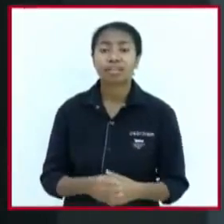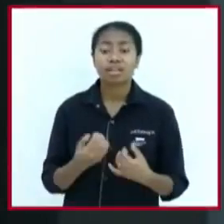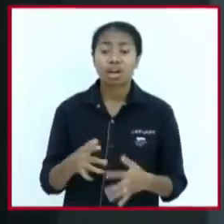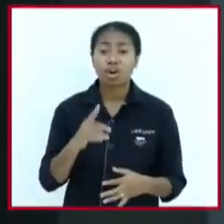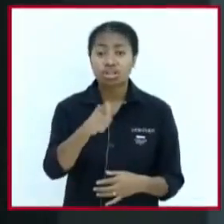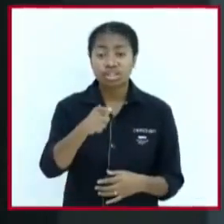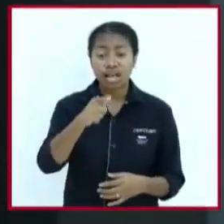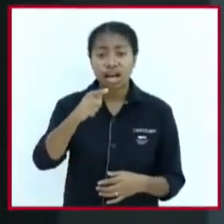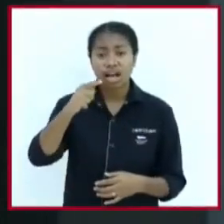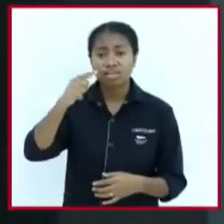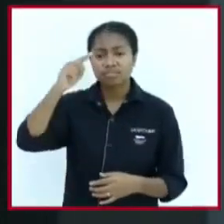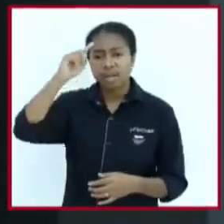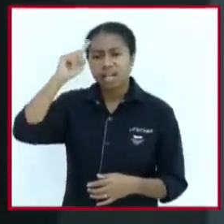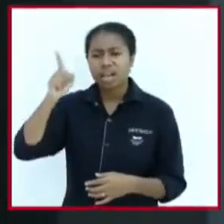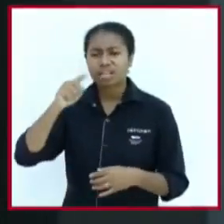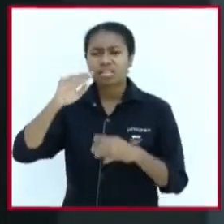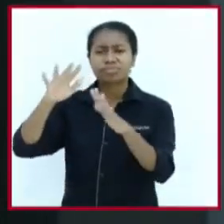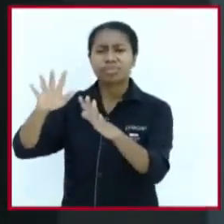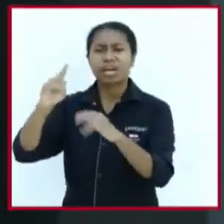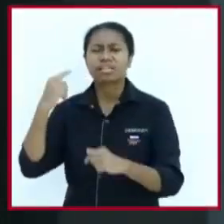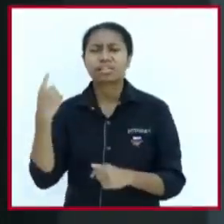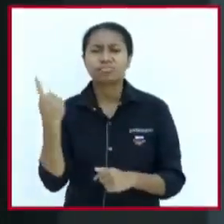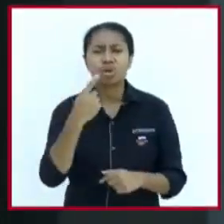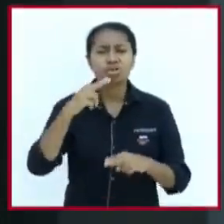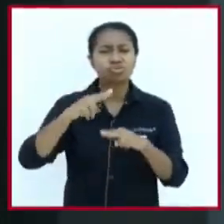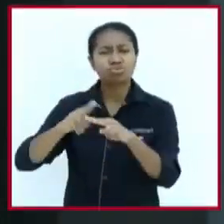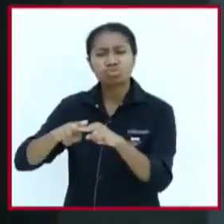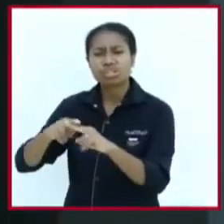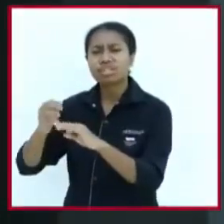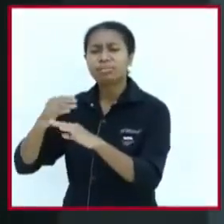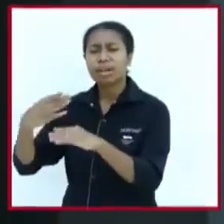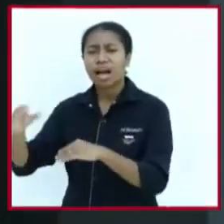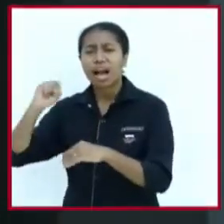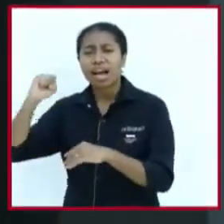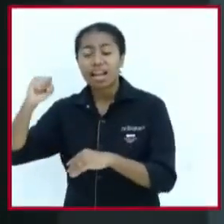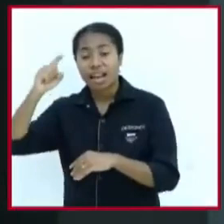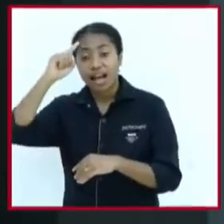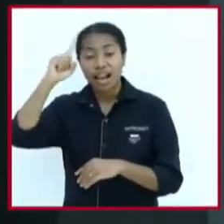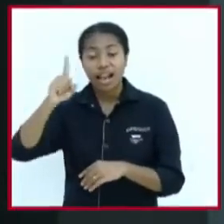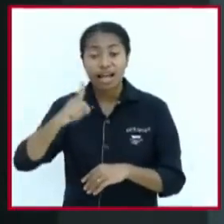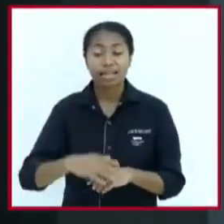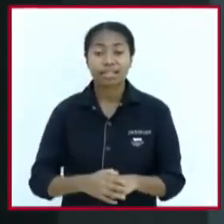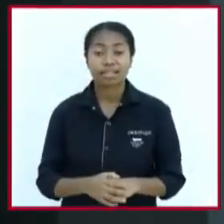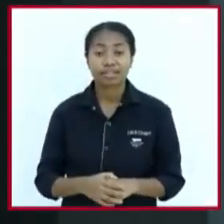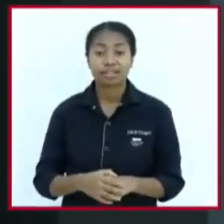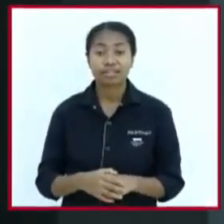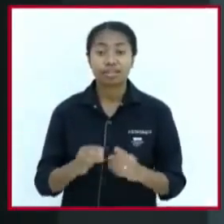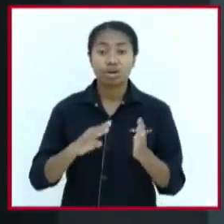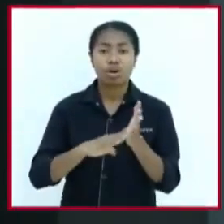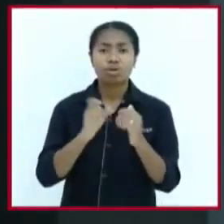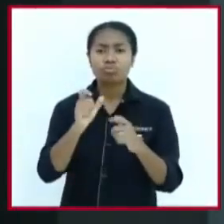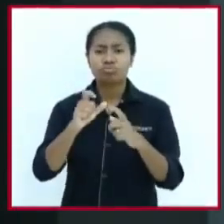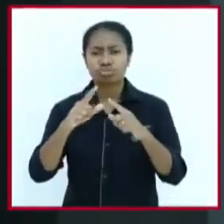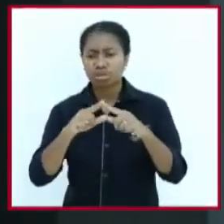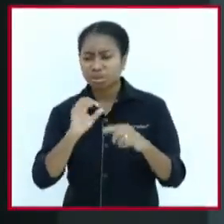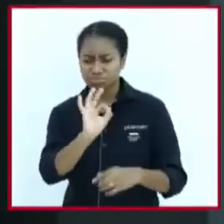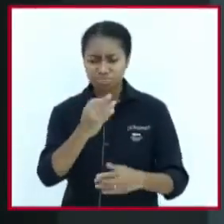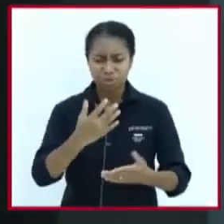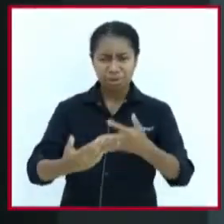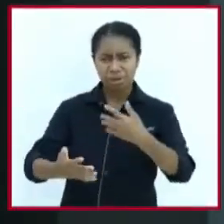Allah pencipta segala sesuatu dia duduk disebelah kanan Allah dia menopang segala sesuatu Musa juga tidak ada